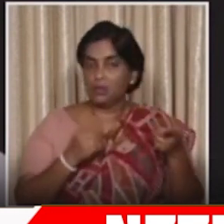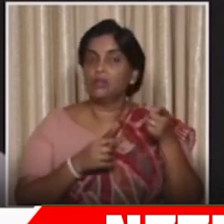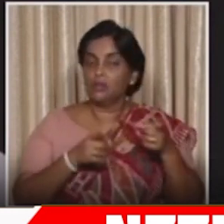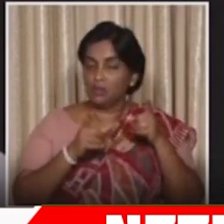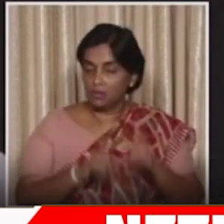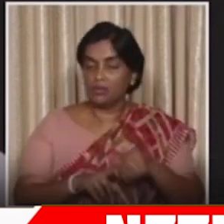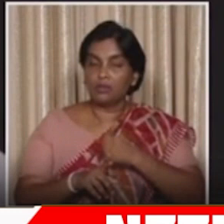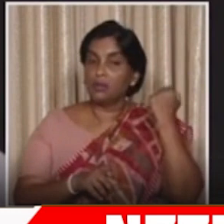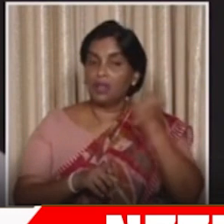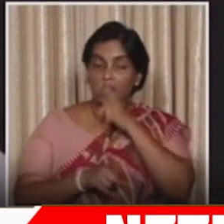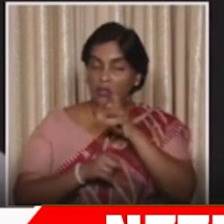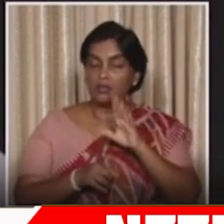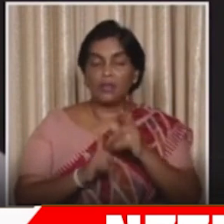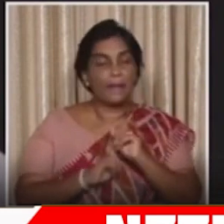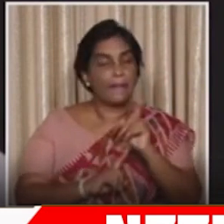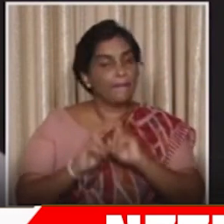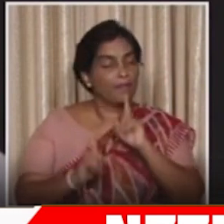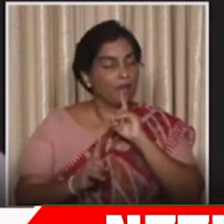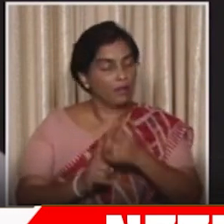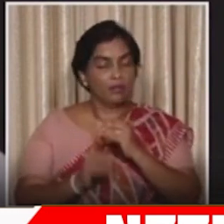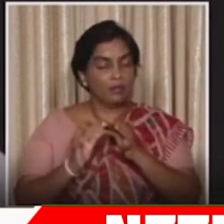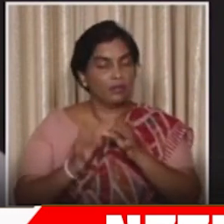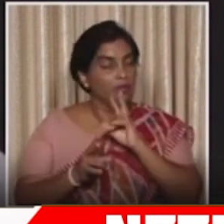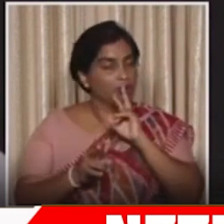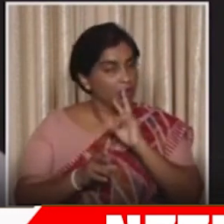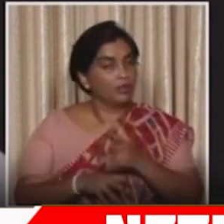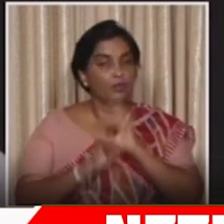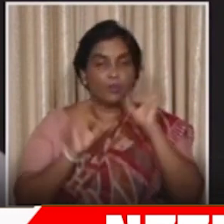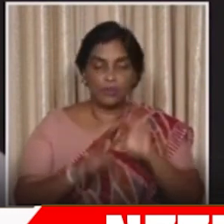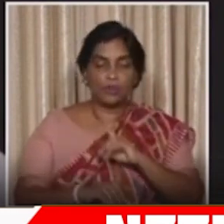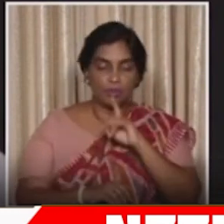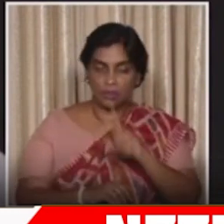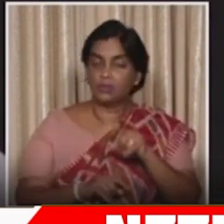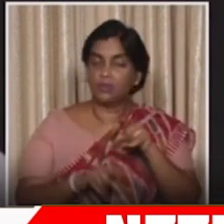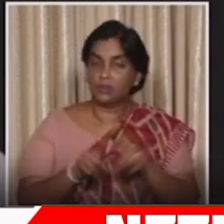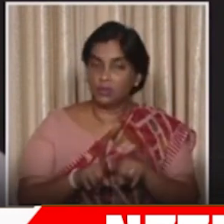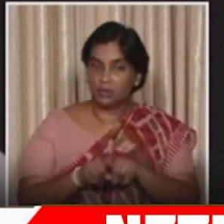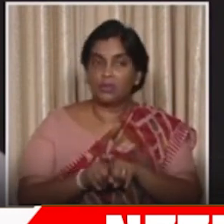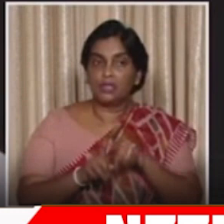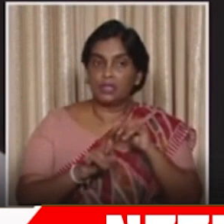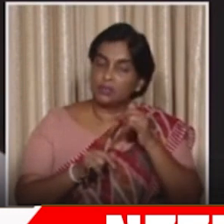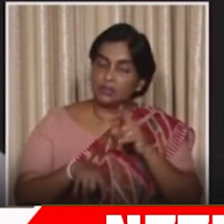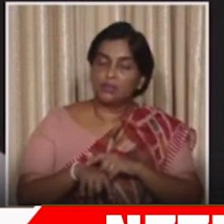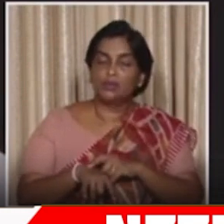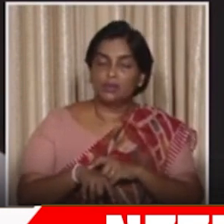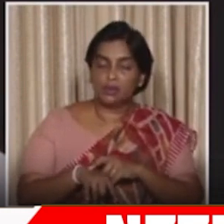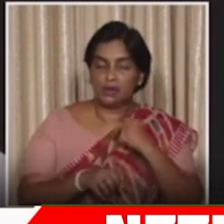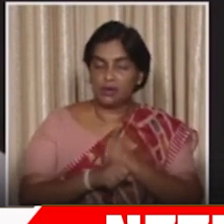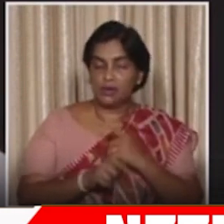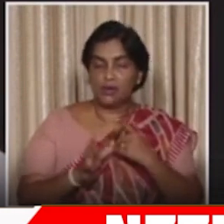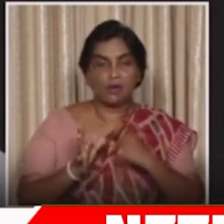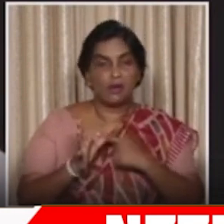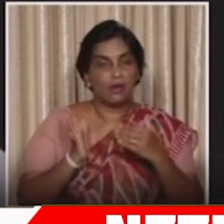වගේ කතා කියලා මේ පාර්ලිමේන්තුව නොමග යවන්න නැති නොමග නොයවන ලෙස ඉල්ලා හිටිනවා. ඒ වගේම කිසිදු ආකාරයකින් ගාසා තීරයේ